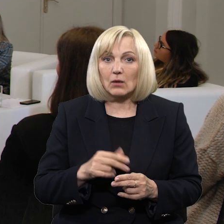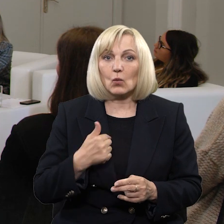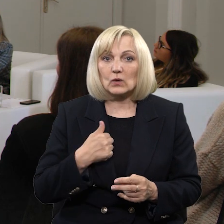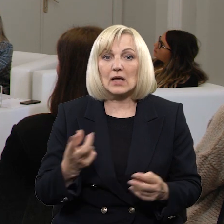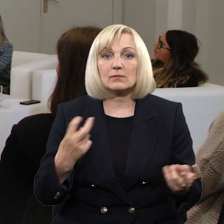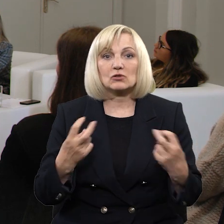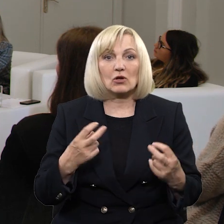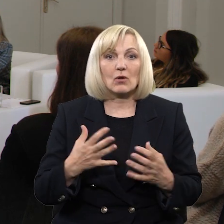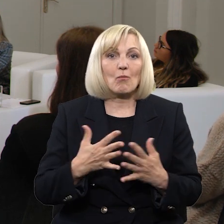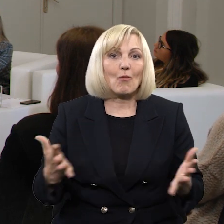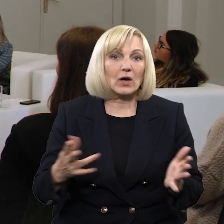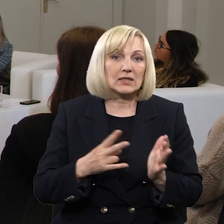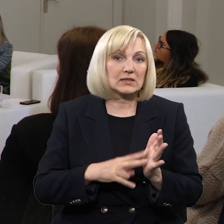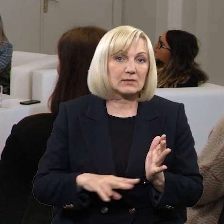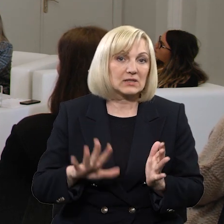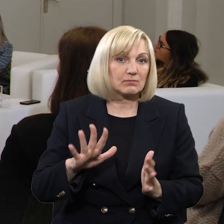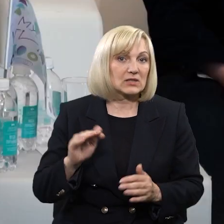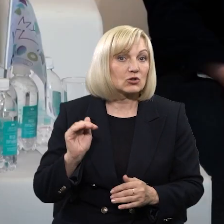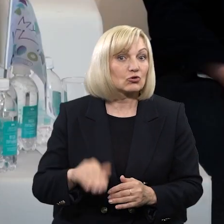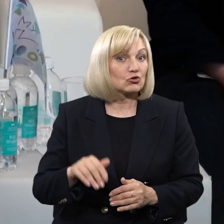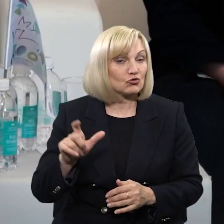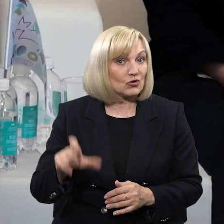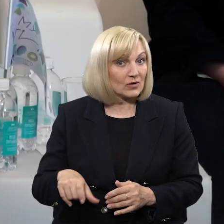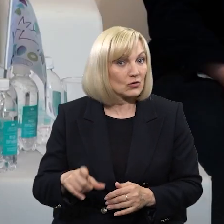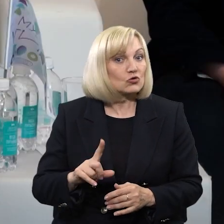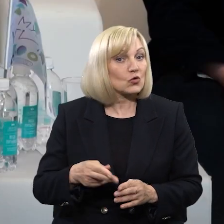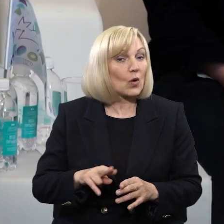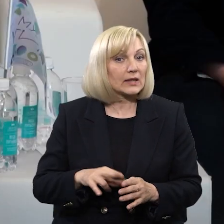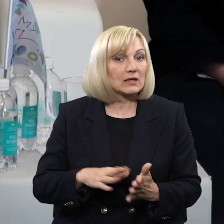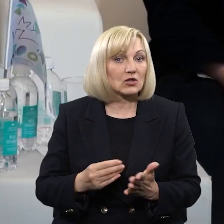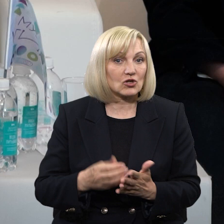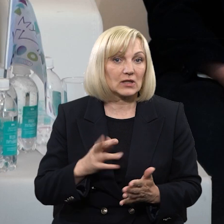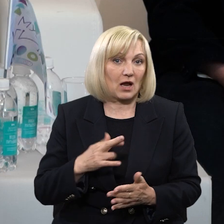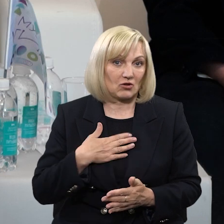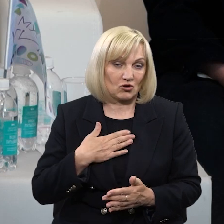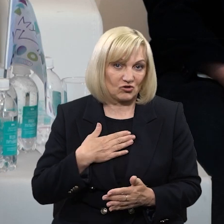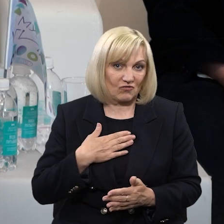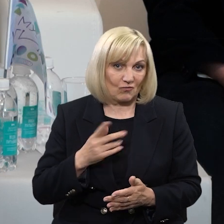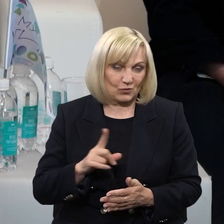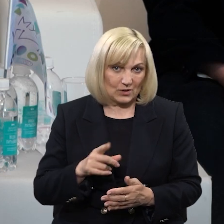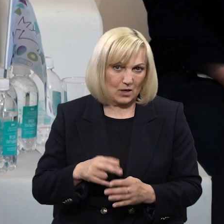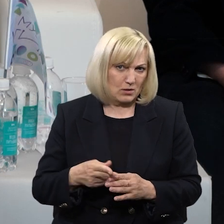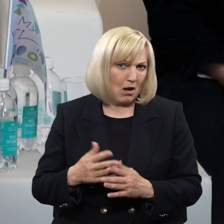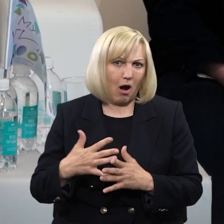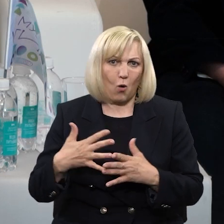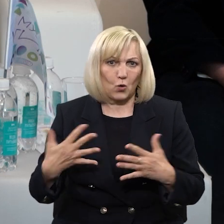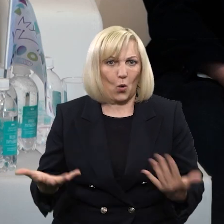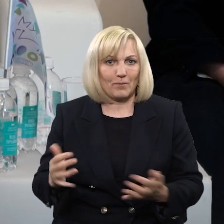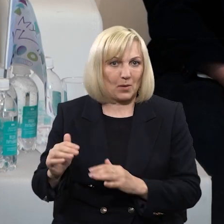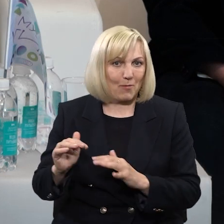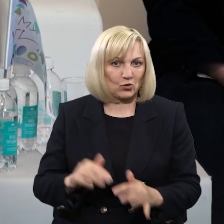нас посещает год больше 75 тысяч человек Что это значит для нашего музея это на самом деле это огромный поток